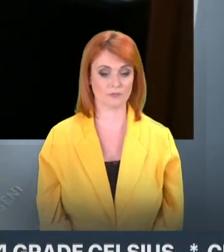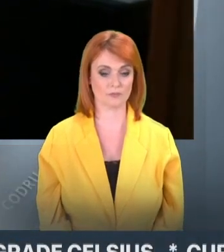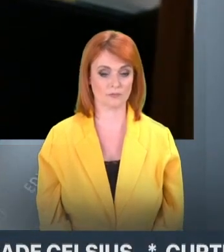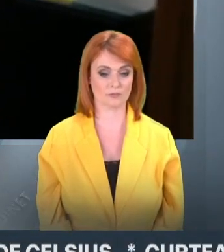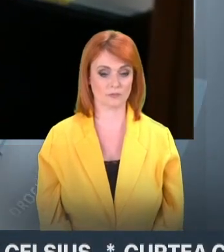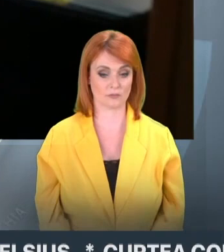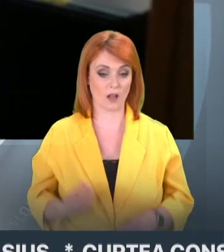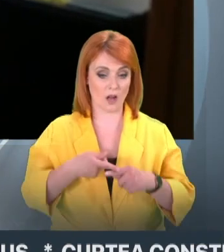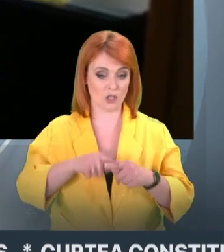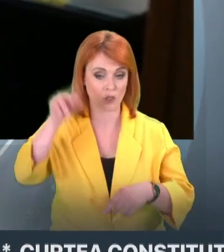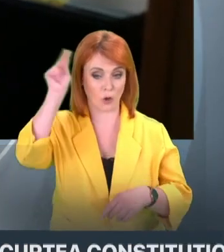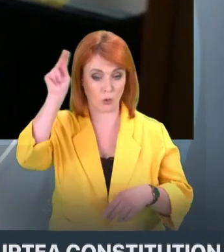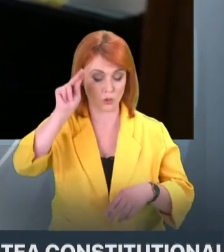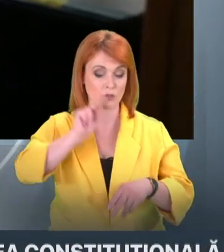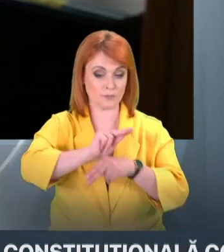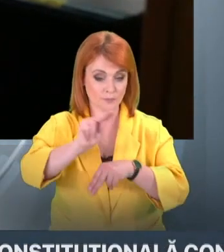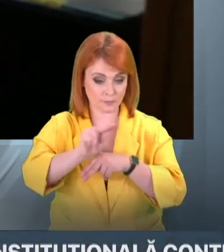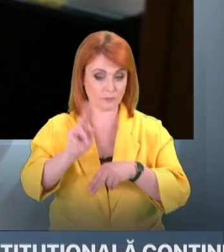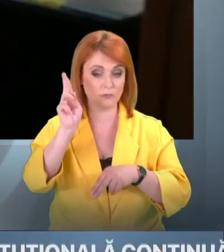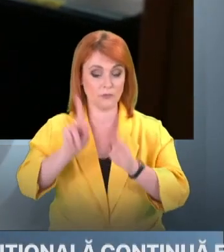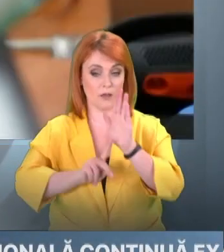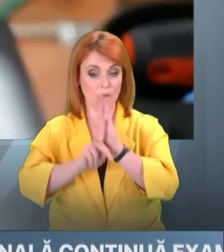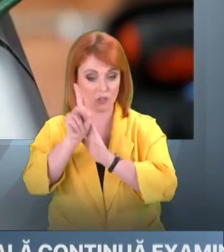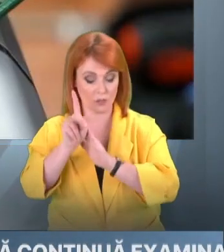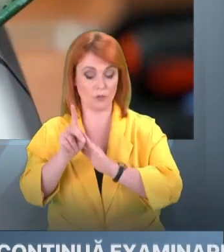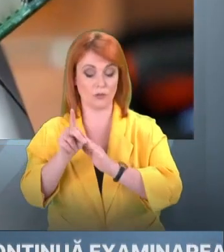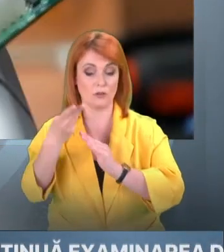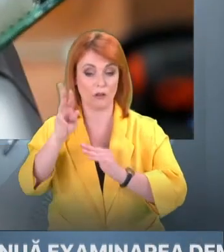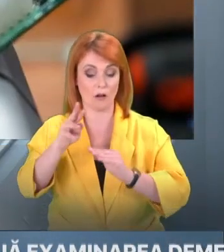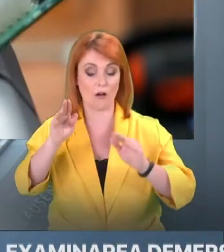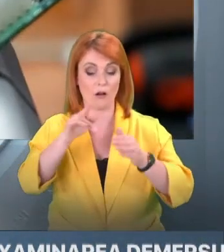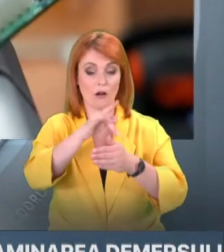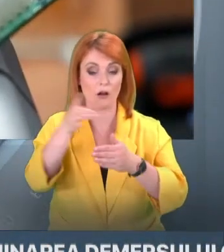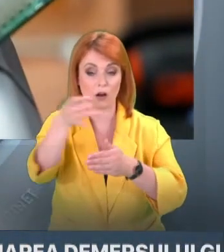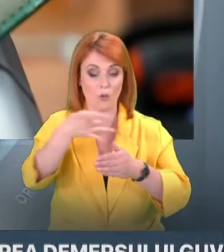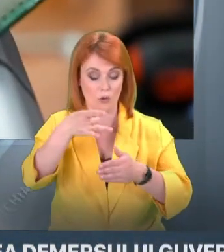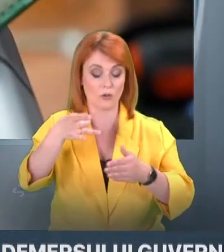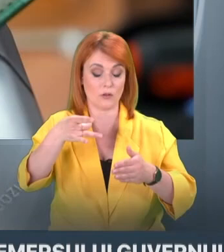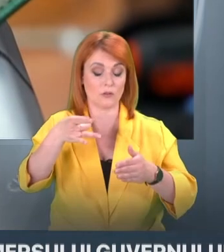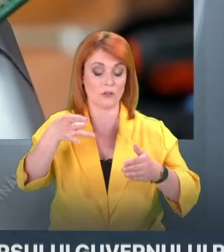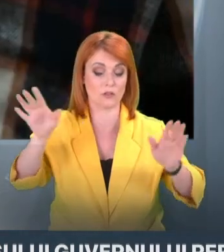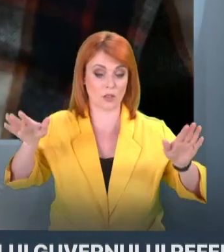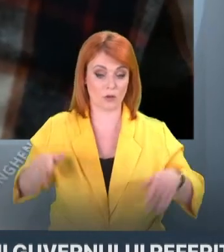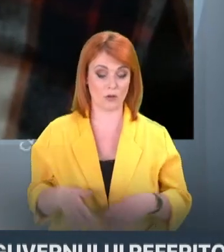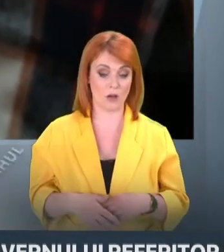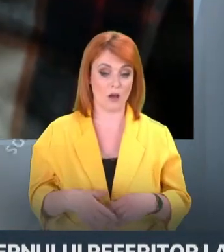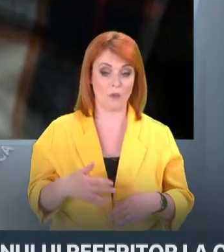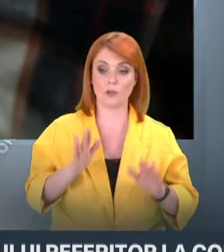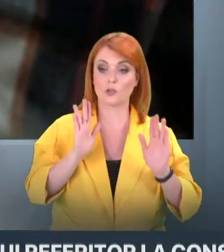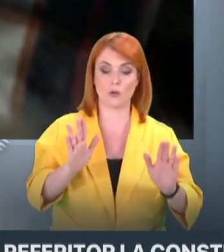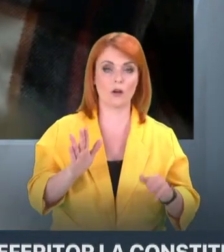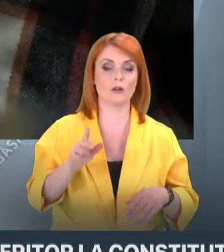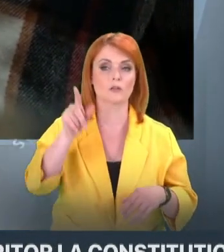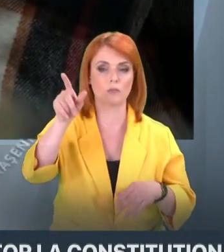acest curs de instruire pe care l-am dezvoltat pentru raionul Soroca. Deci nu doar că vrem să ajutăm acum 30 de tineri